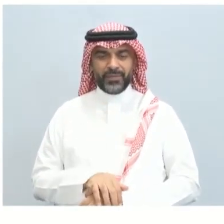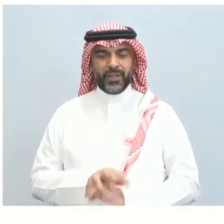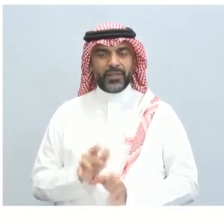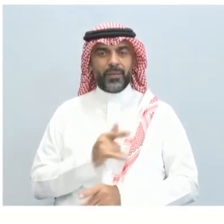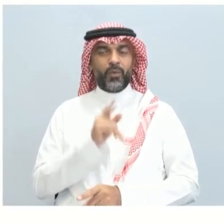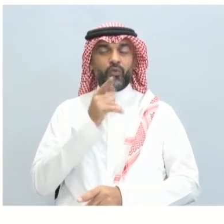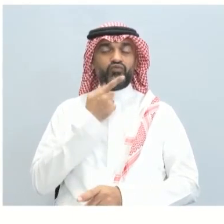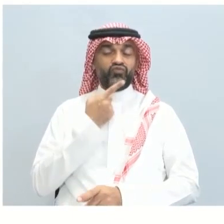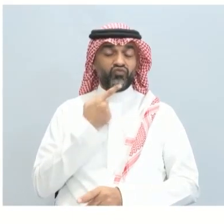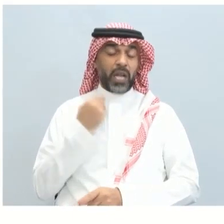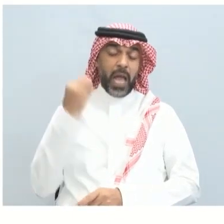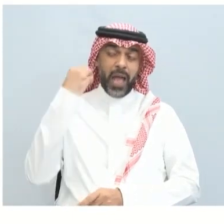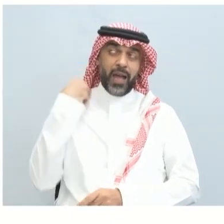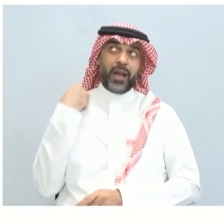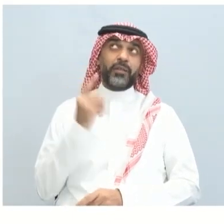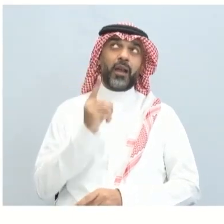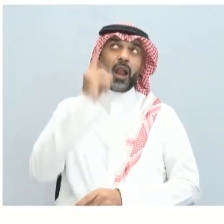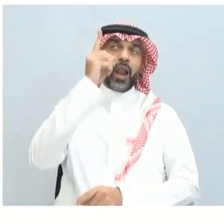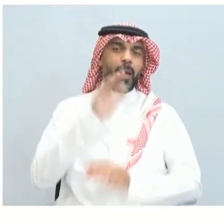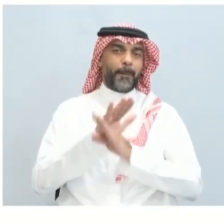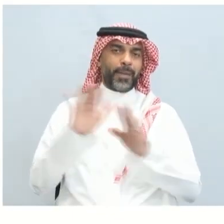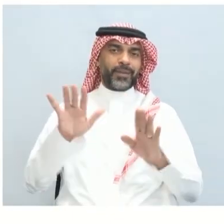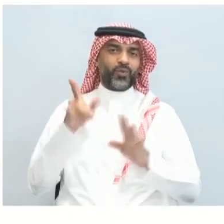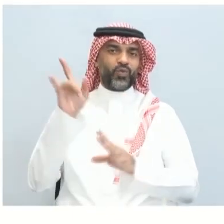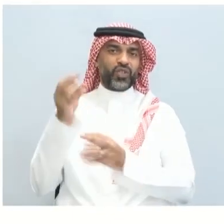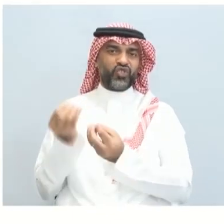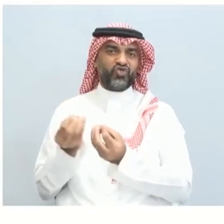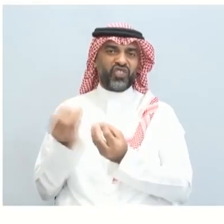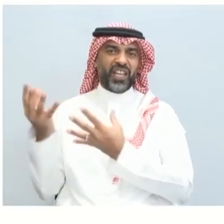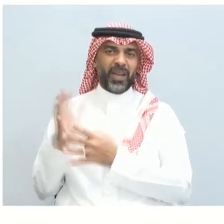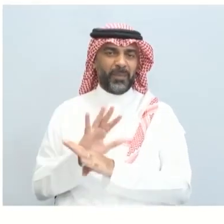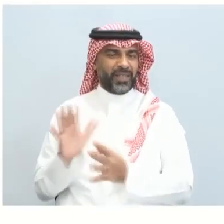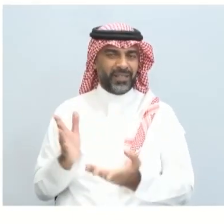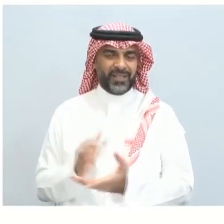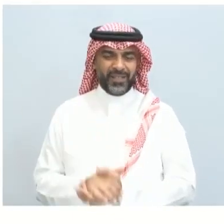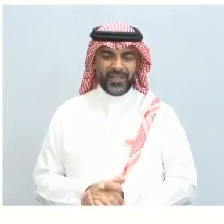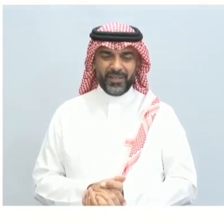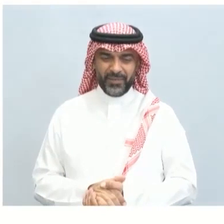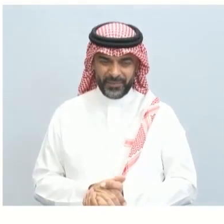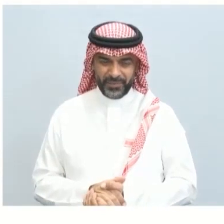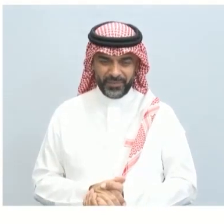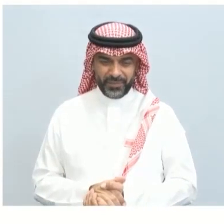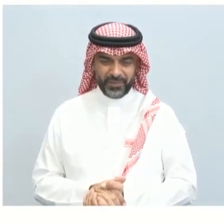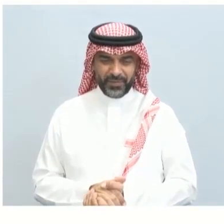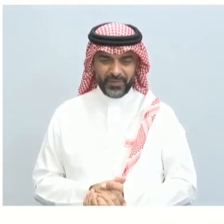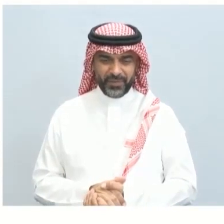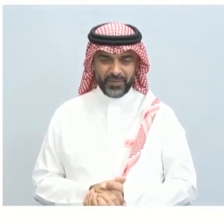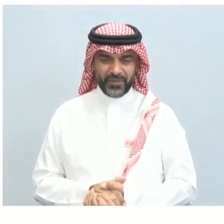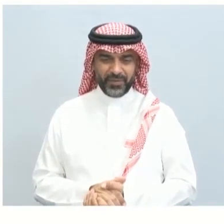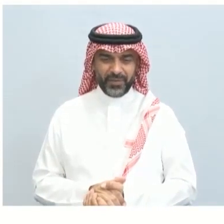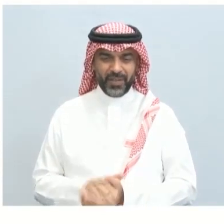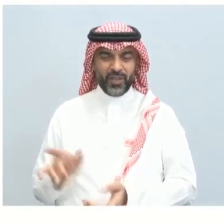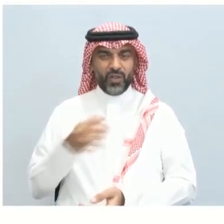الحقيقي من الله عز وجل وحده لا شريك له قال تعالى حكايه عنهم ويا قومي